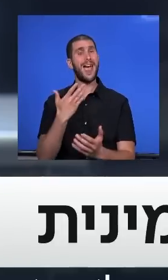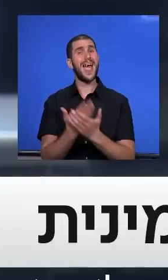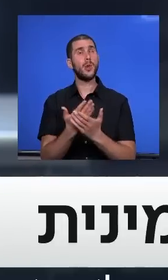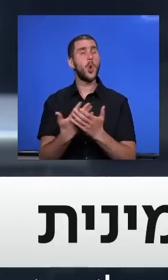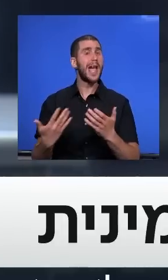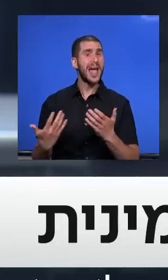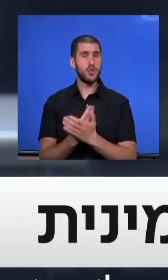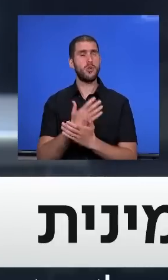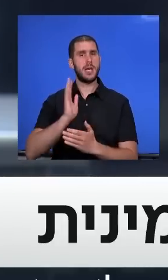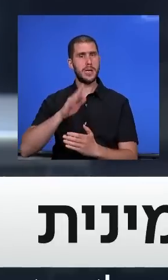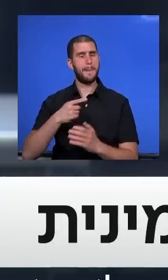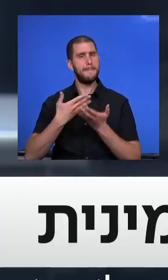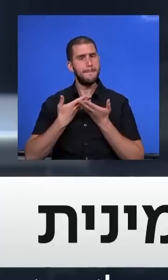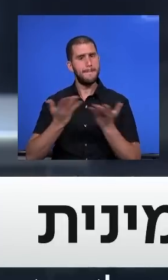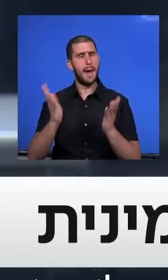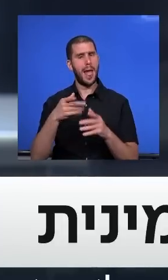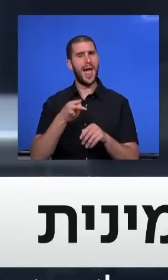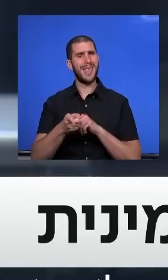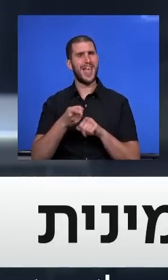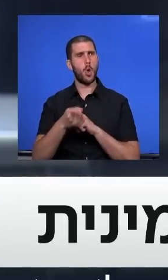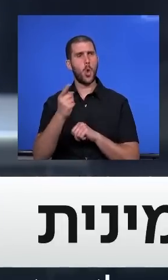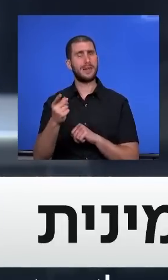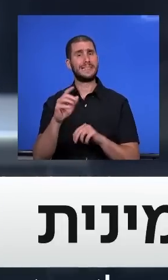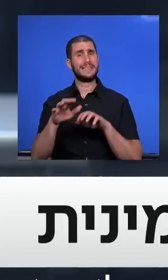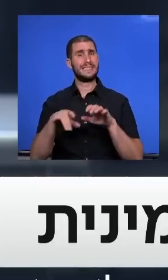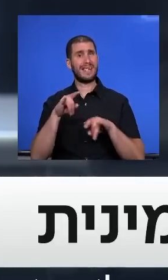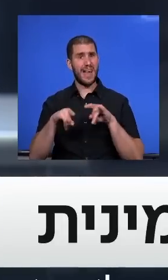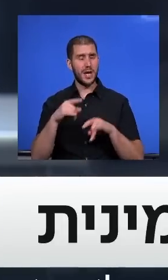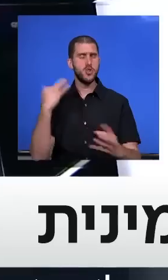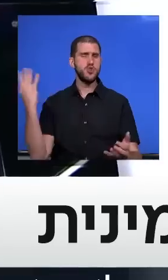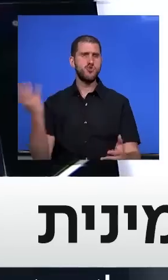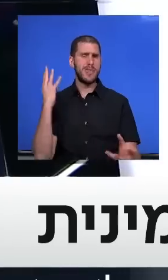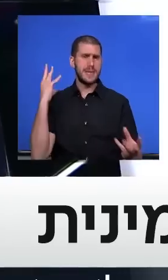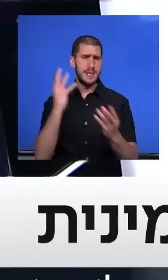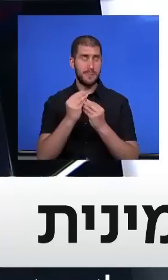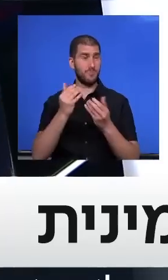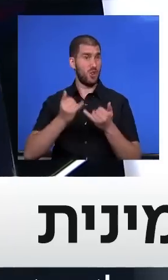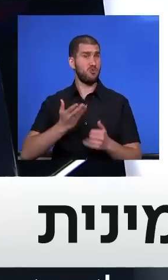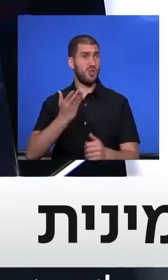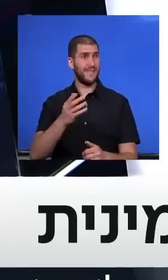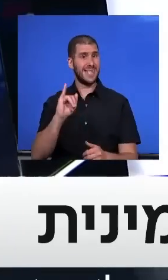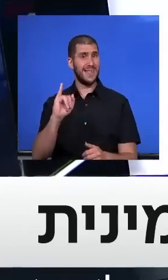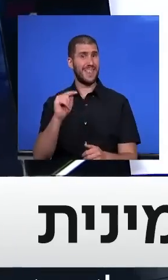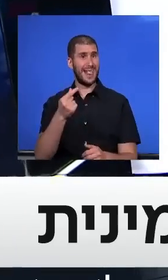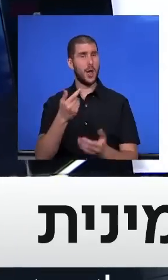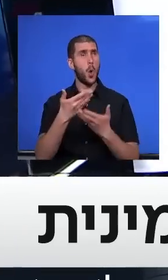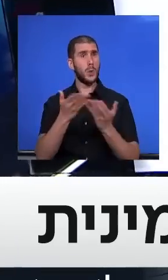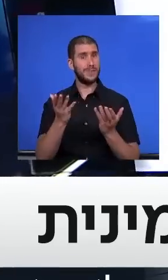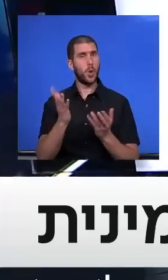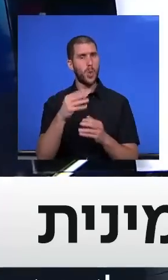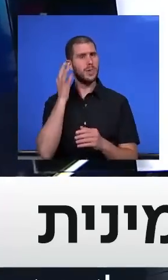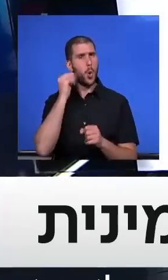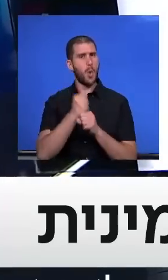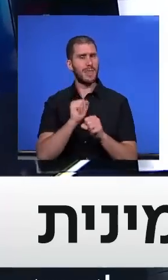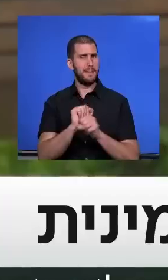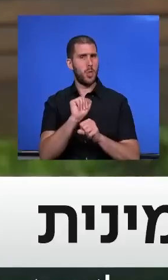חדשות שגם שופכות אור על ההטרדות בספארי שהיו לאורך שנים. ועכשיו יפעת גליק, את חושפת שעוד עובדת מתלוננת